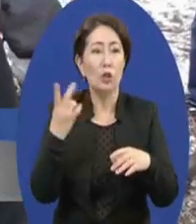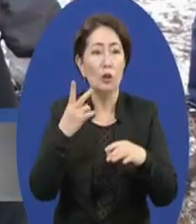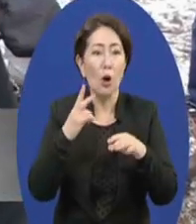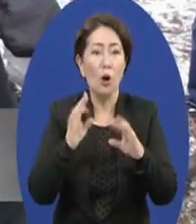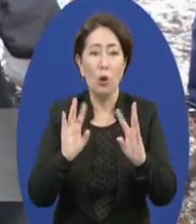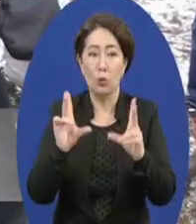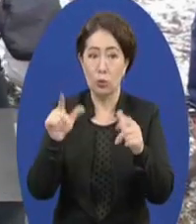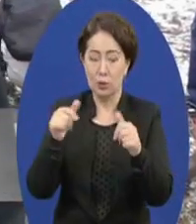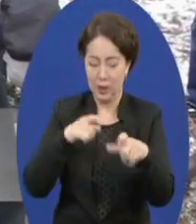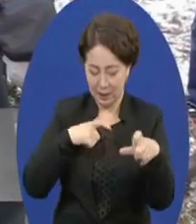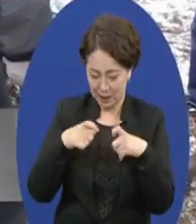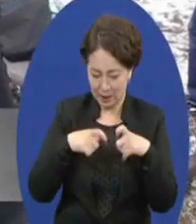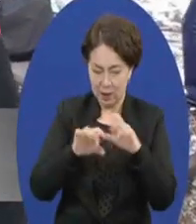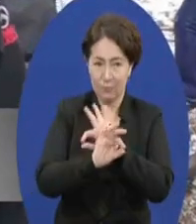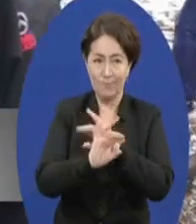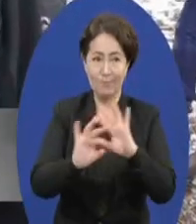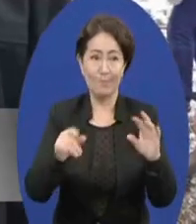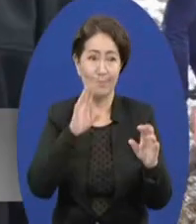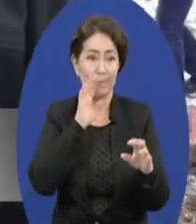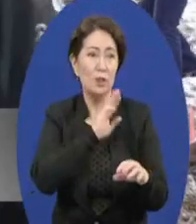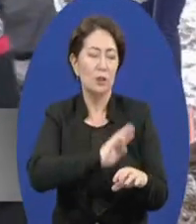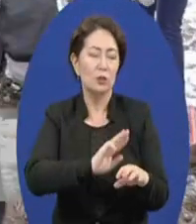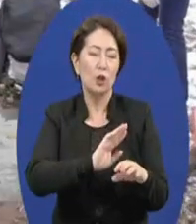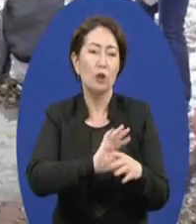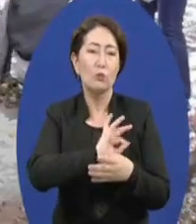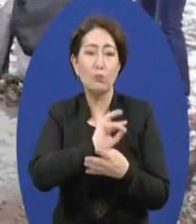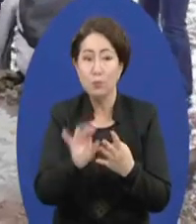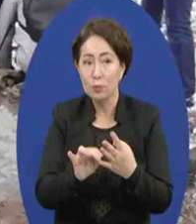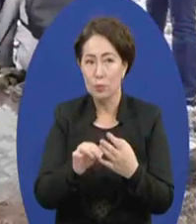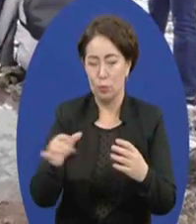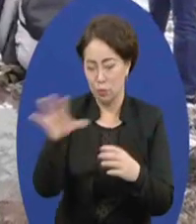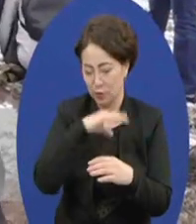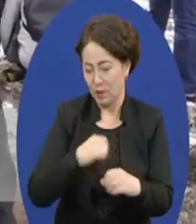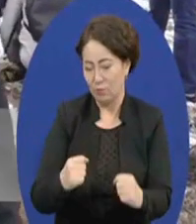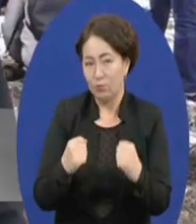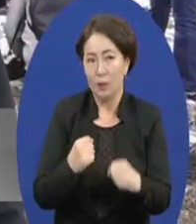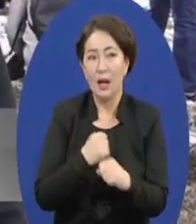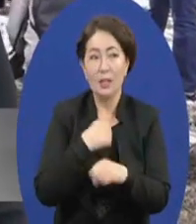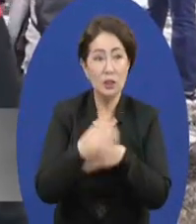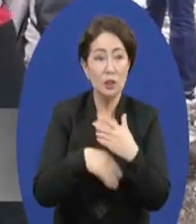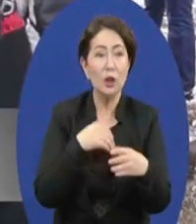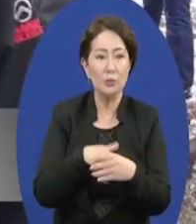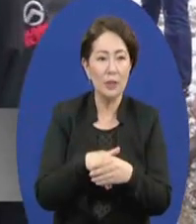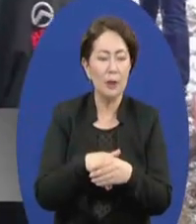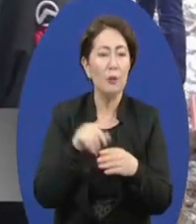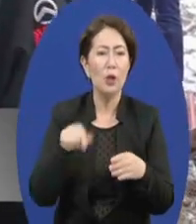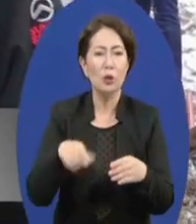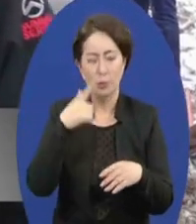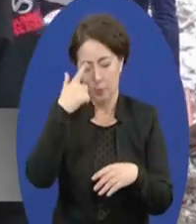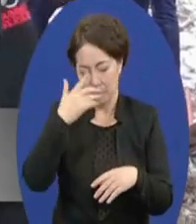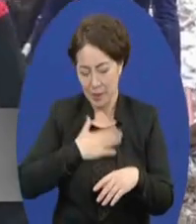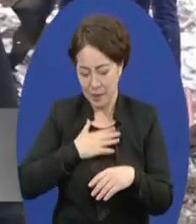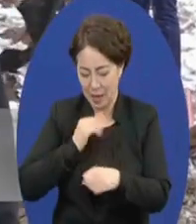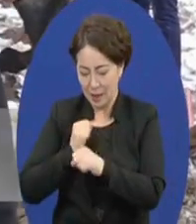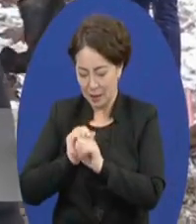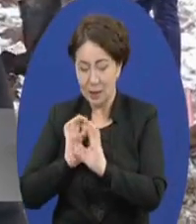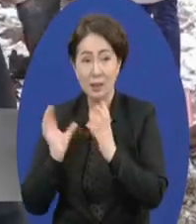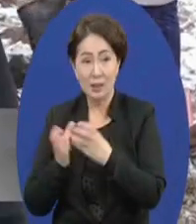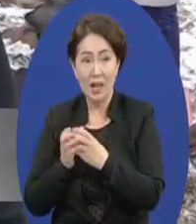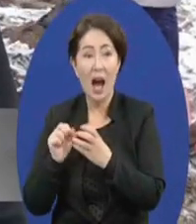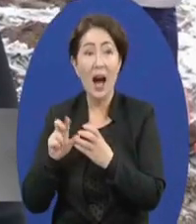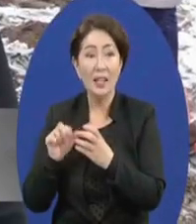одоо солонгоруулах тал дээр бүгдээрээ хүч иргэх дээр хэрэгээ одоо оролцож байна гэж үзэн. Өнөөдөр манай ажлын албаны хамт бол өнөөдөр